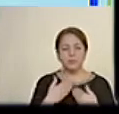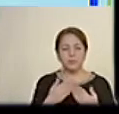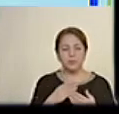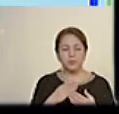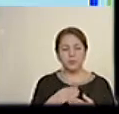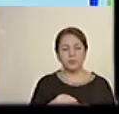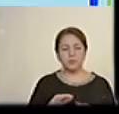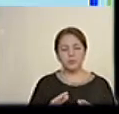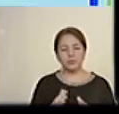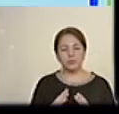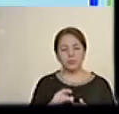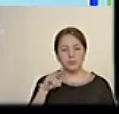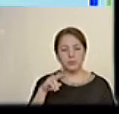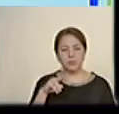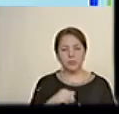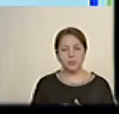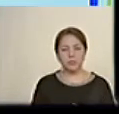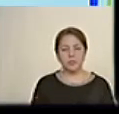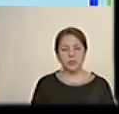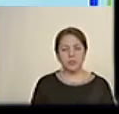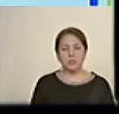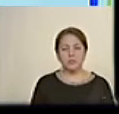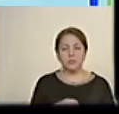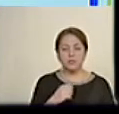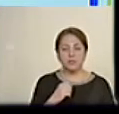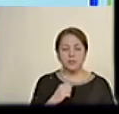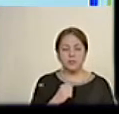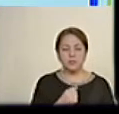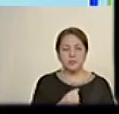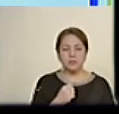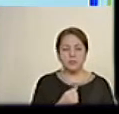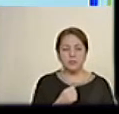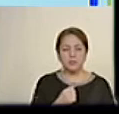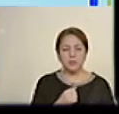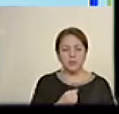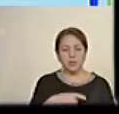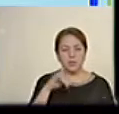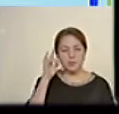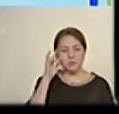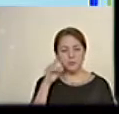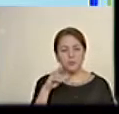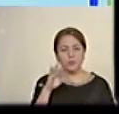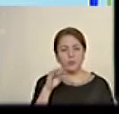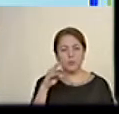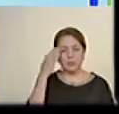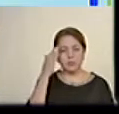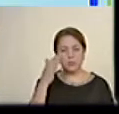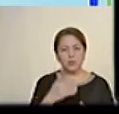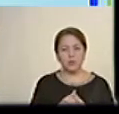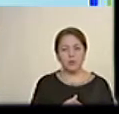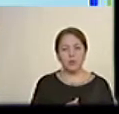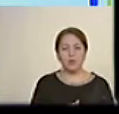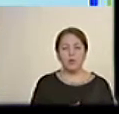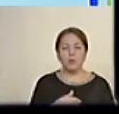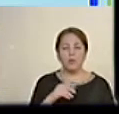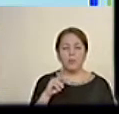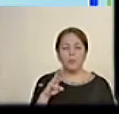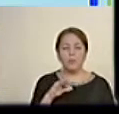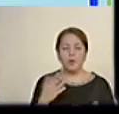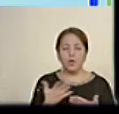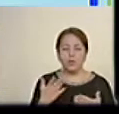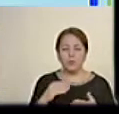в родительном падеже. Сделал ошибку по незнанию. сделал ошибку по какой причине?